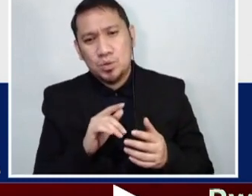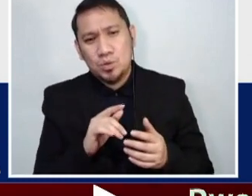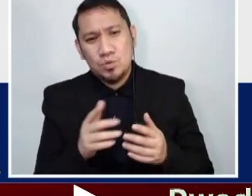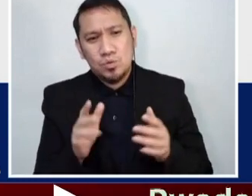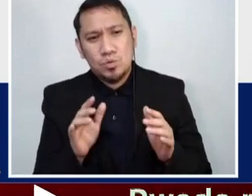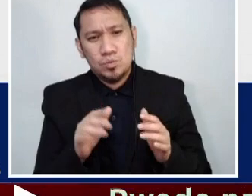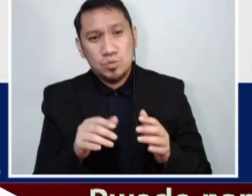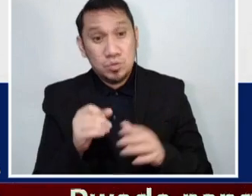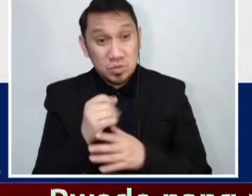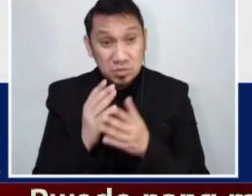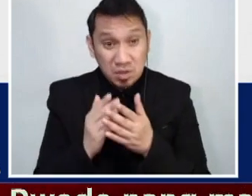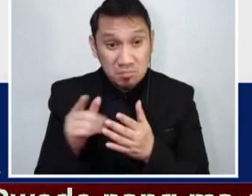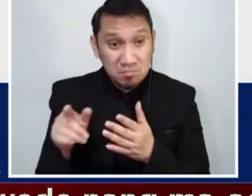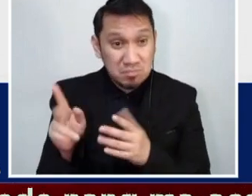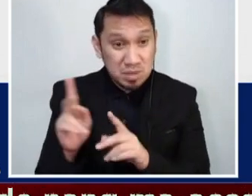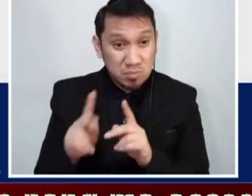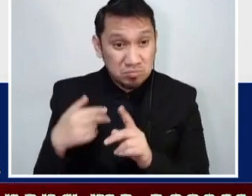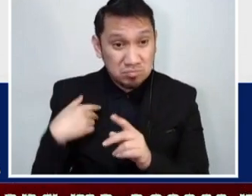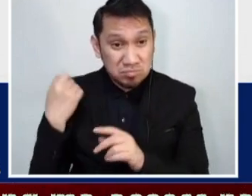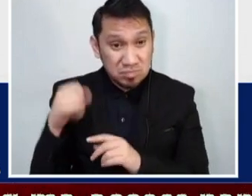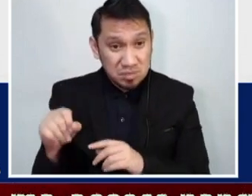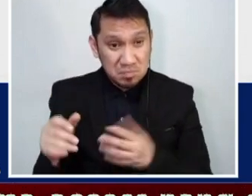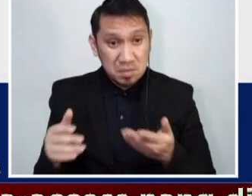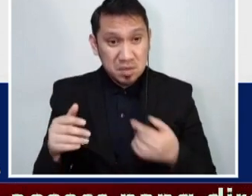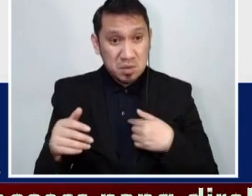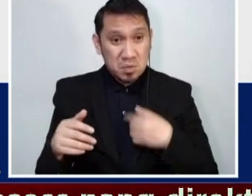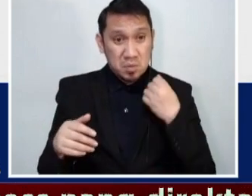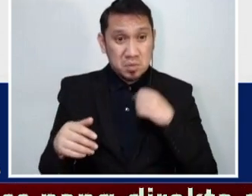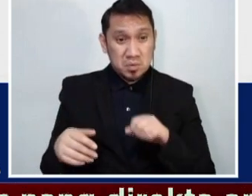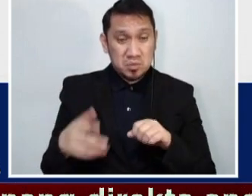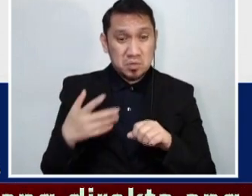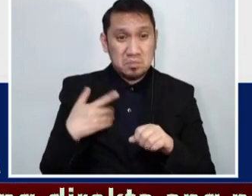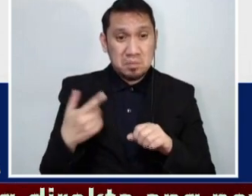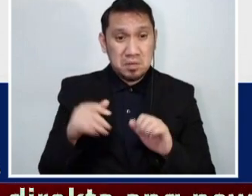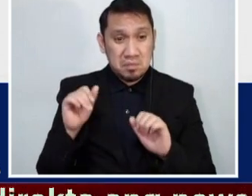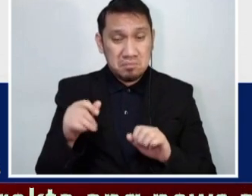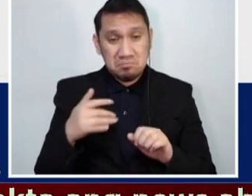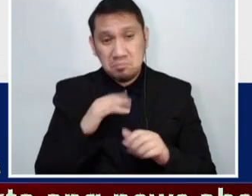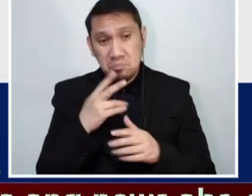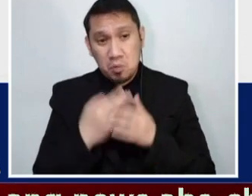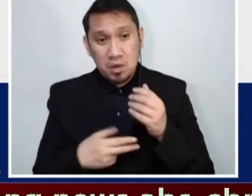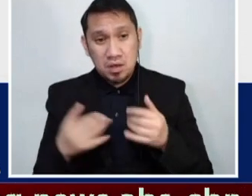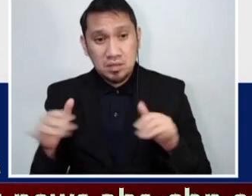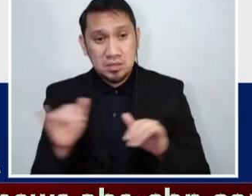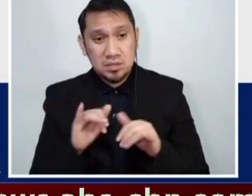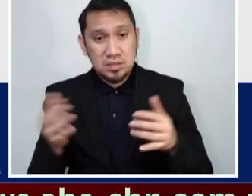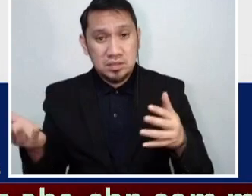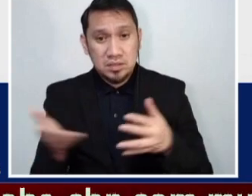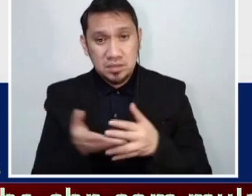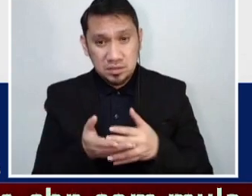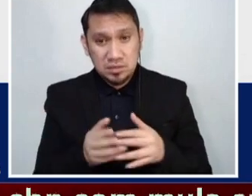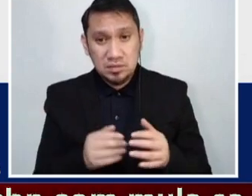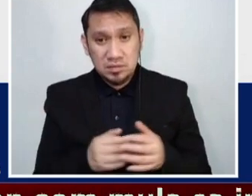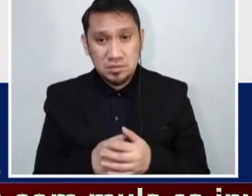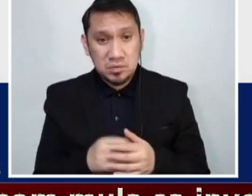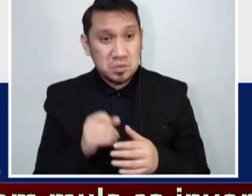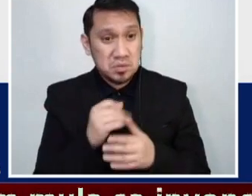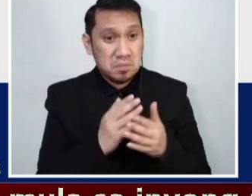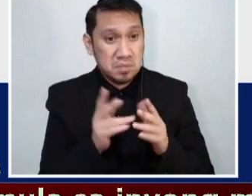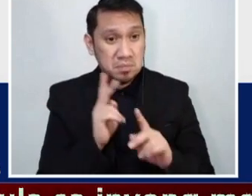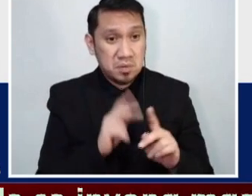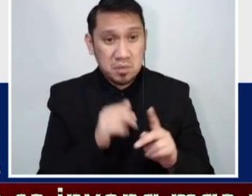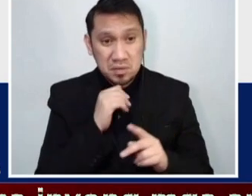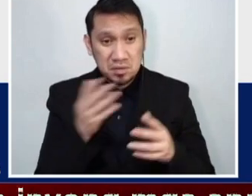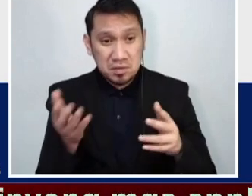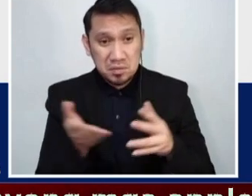lumalabag yung iba pero ikaw lumalabag din, baka mabweltahan ka pa't makasuhan, kaya yung babalik iba siguro hindi na magpa-file ng kaso